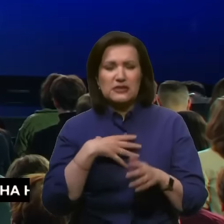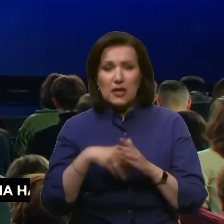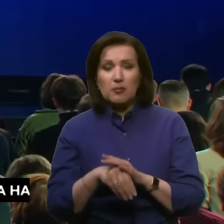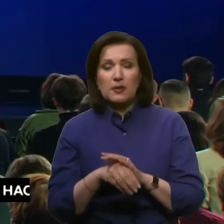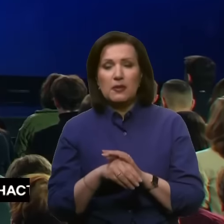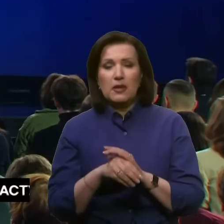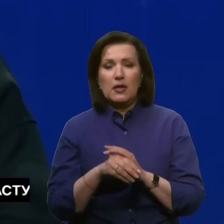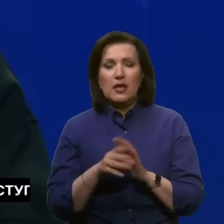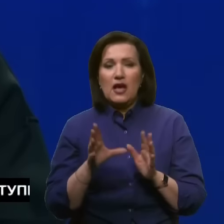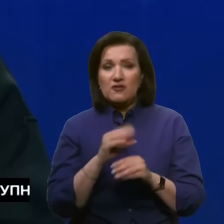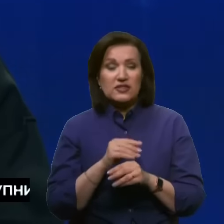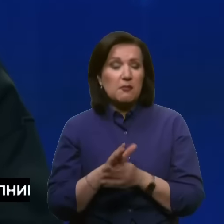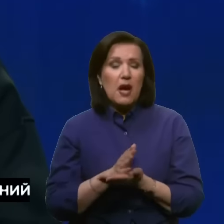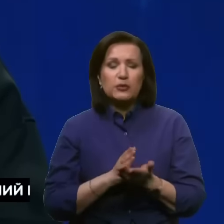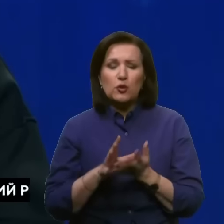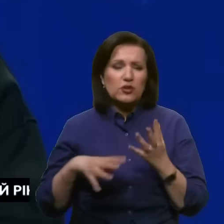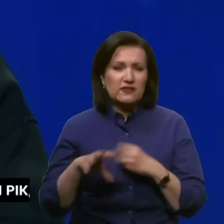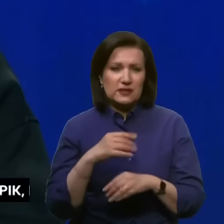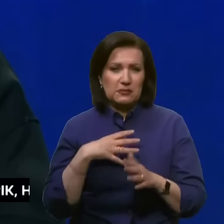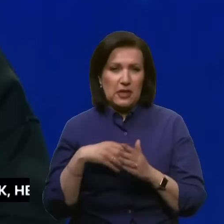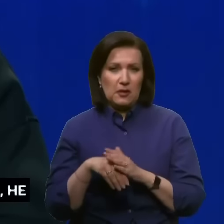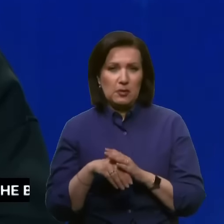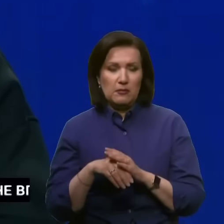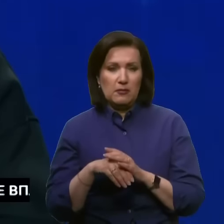загиблим, всім, абсолютно всім загиблим